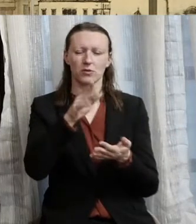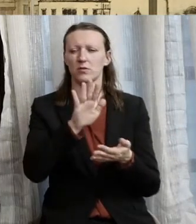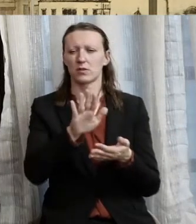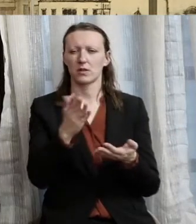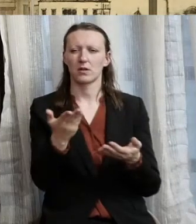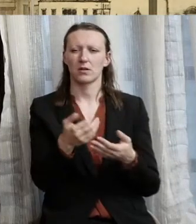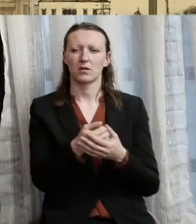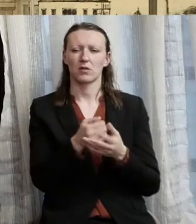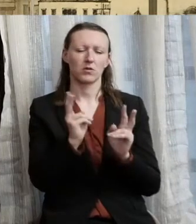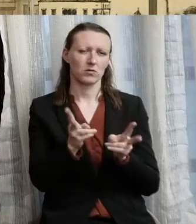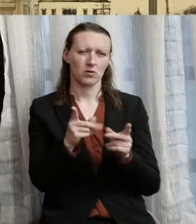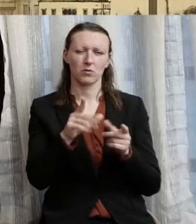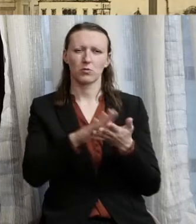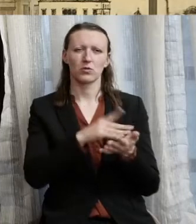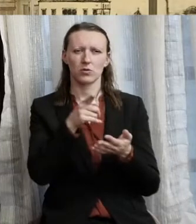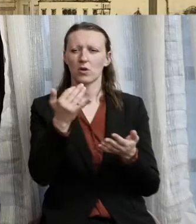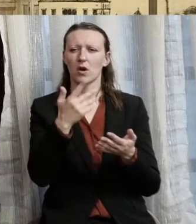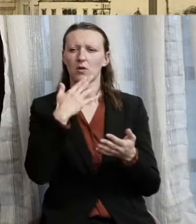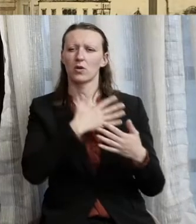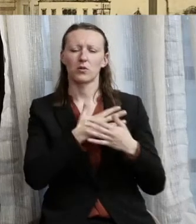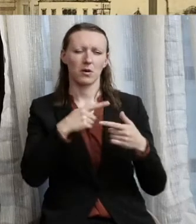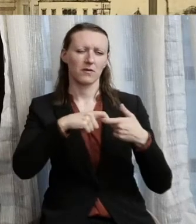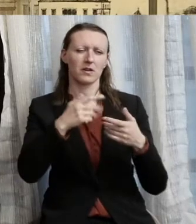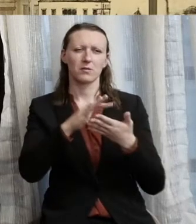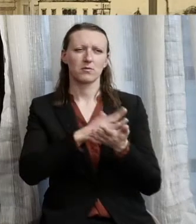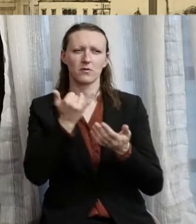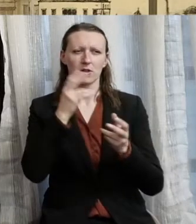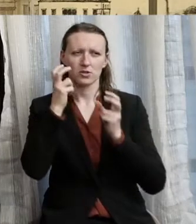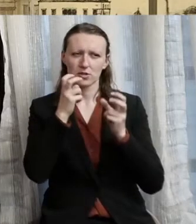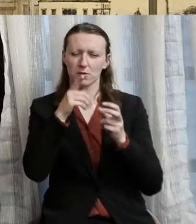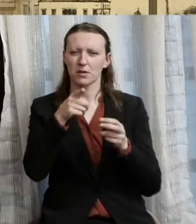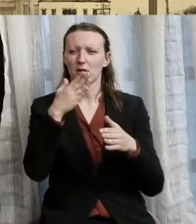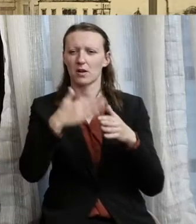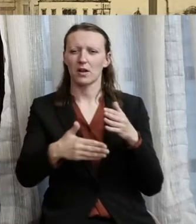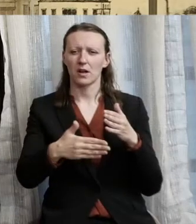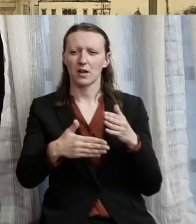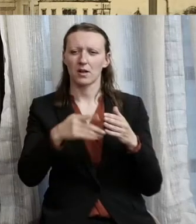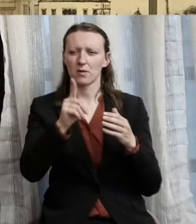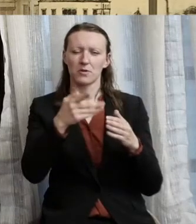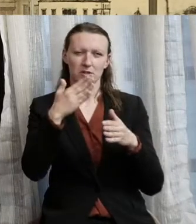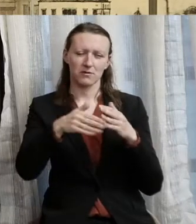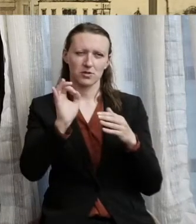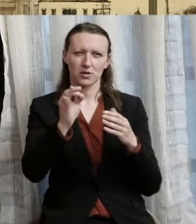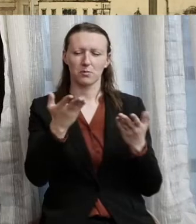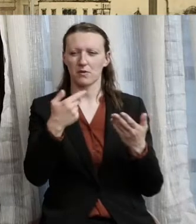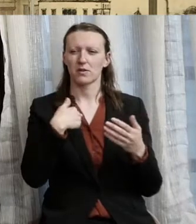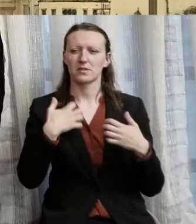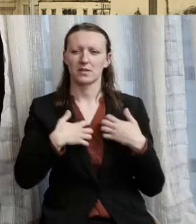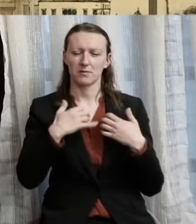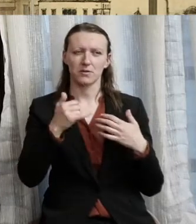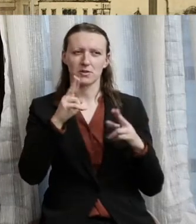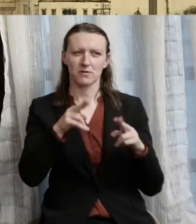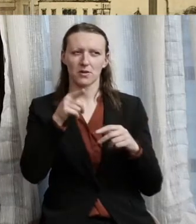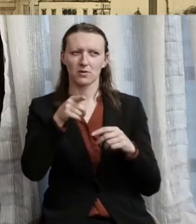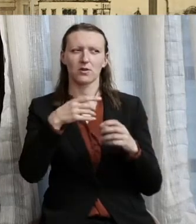tako, normalno u početku, to vam je kao ljubav i u vezi, u početku uvijek škripi, tako na kraju to mora završiti dobro. Evo, ja se nadam da će